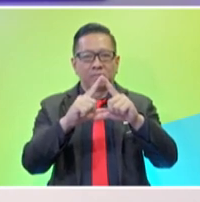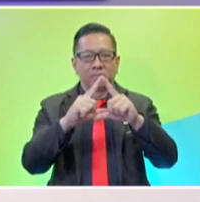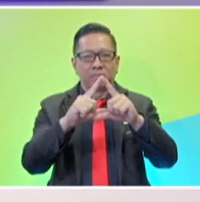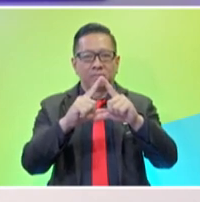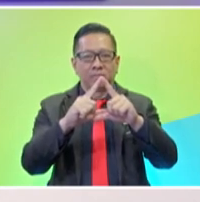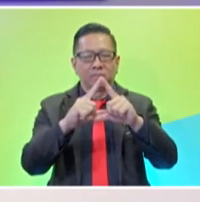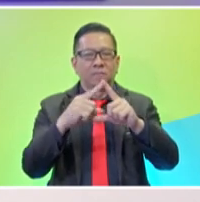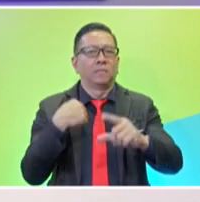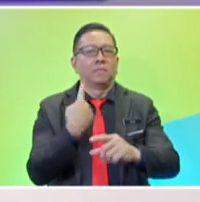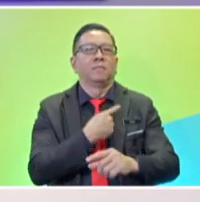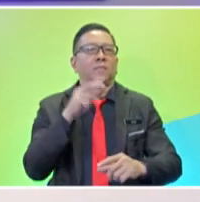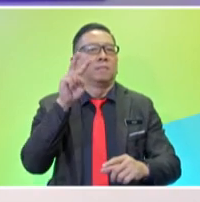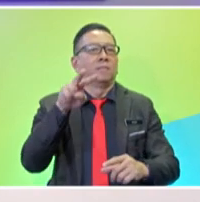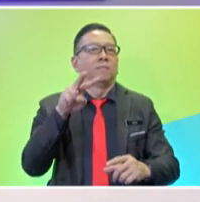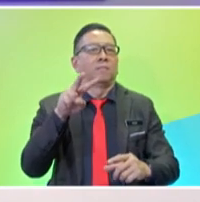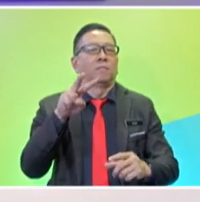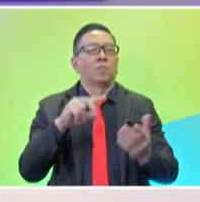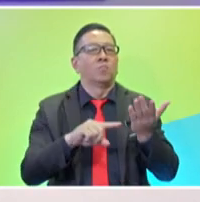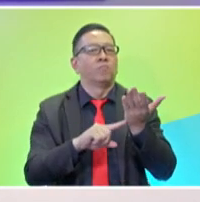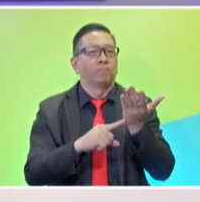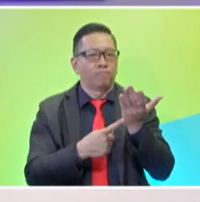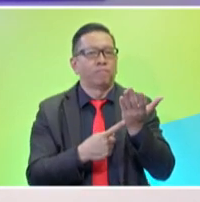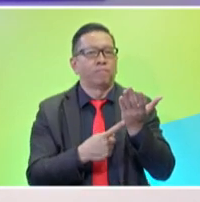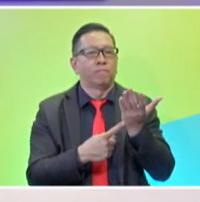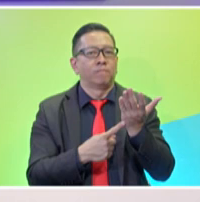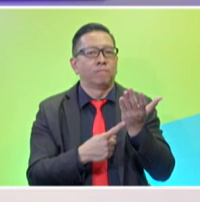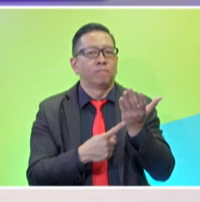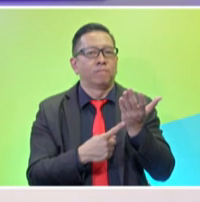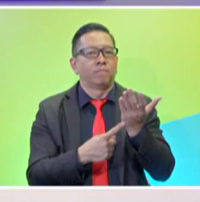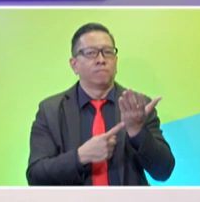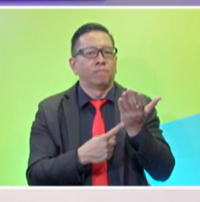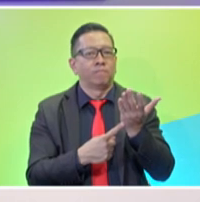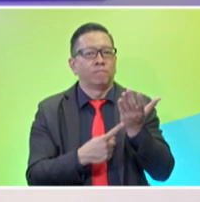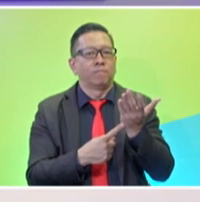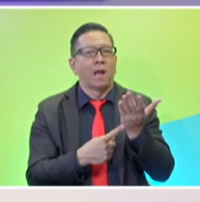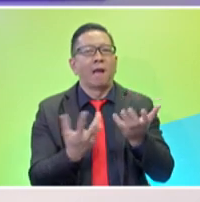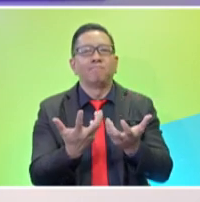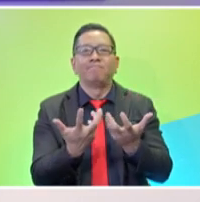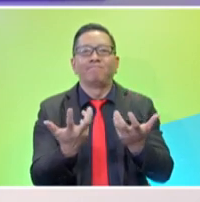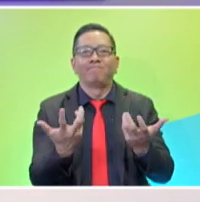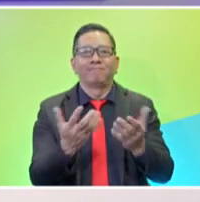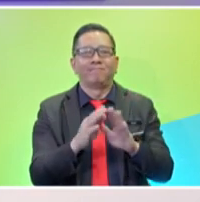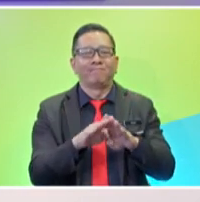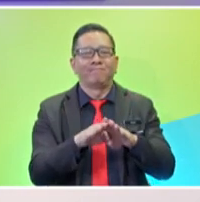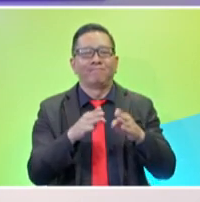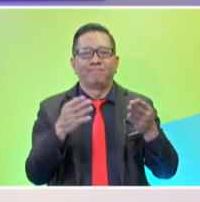jadi kita tengok dulu dia punya apa di paling hamparan ya